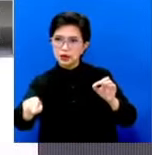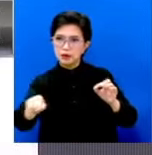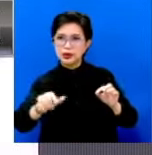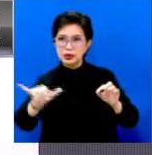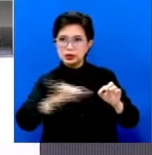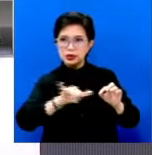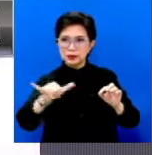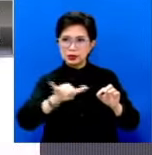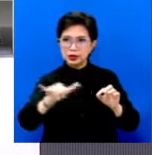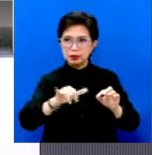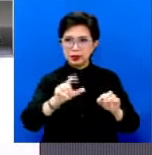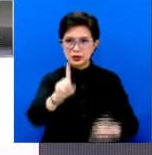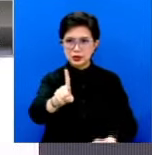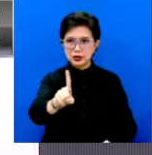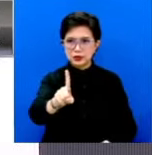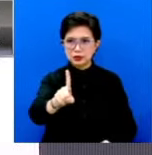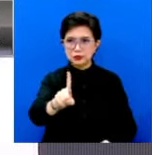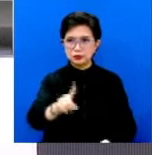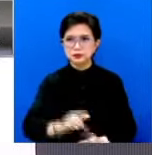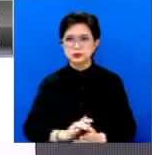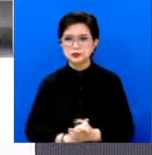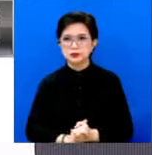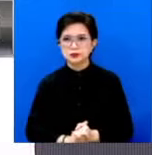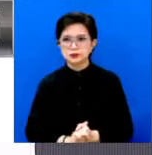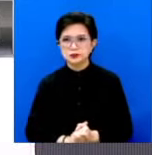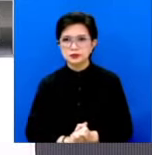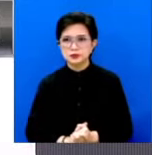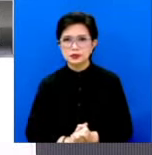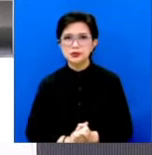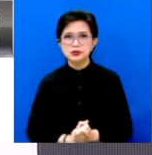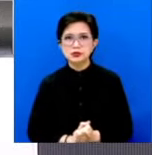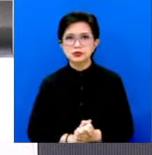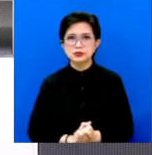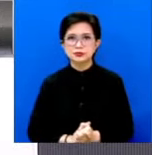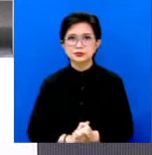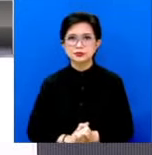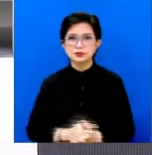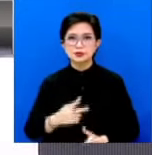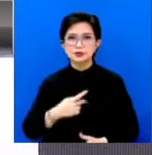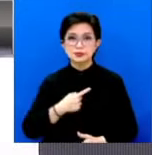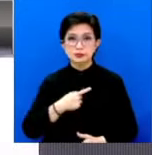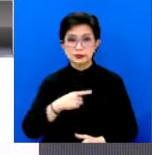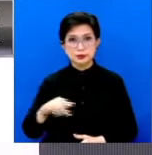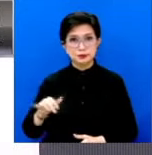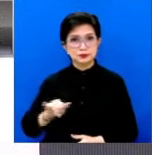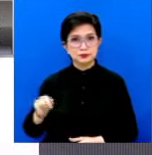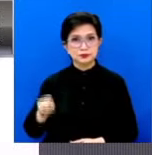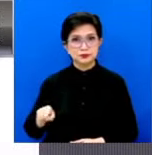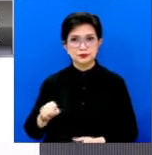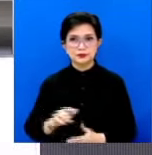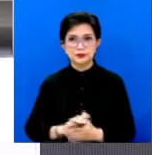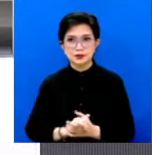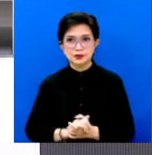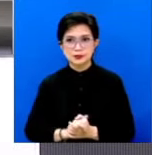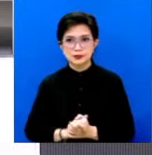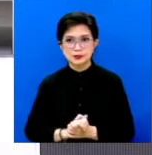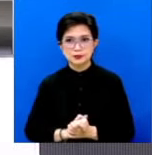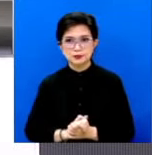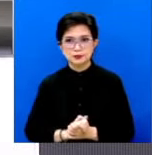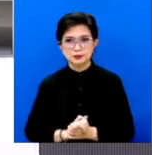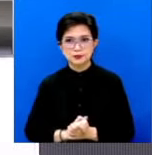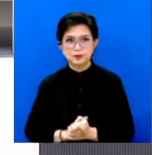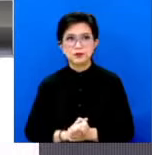Besar di Pantura. Tol pena paya alas asbaken. Begitu. Jadi